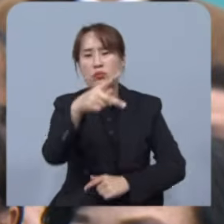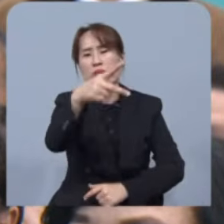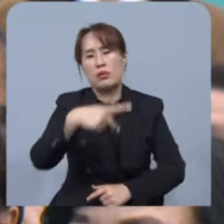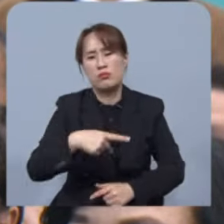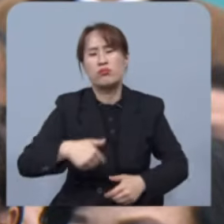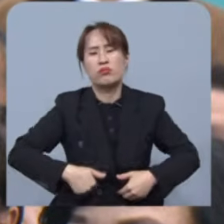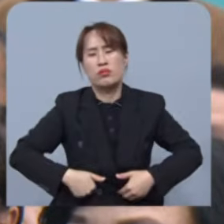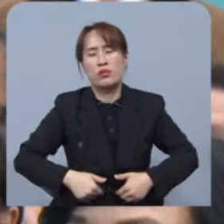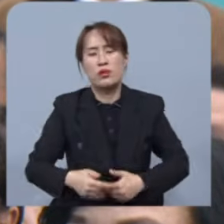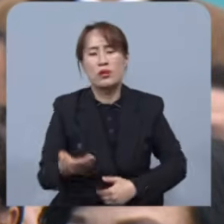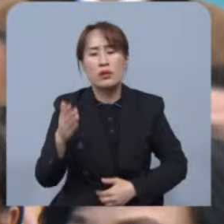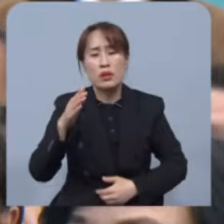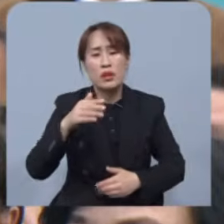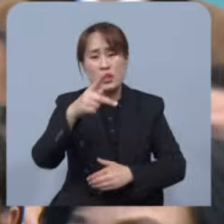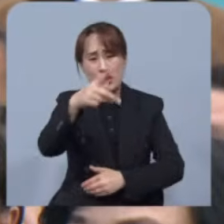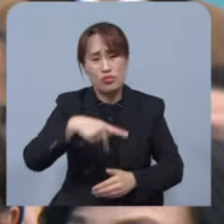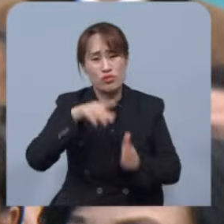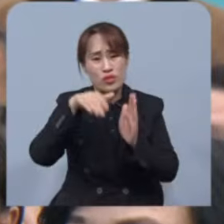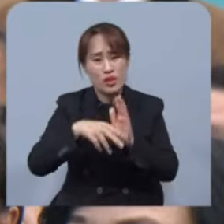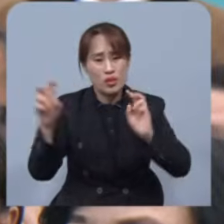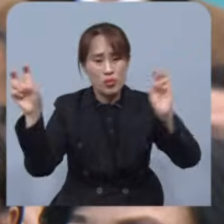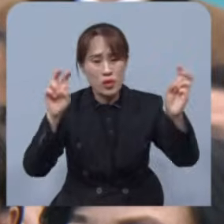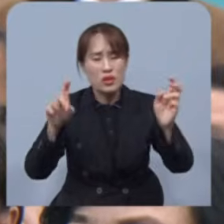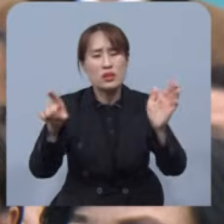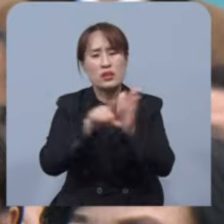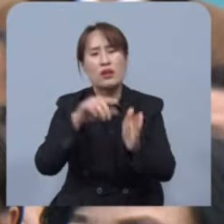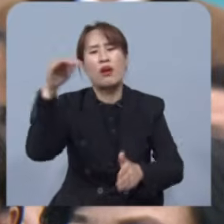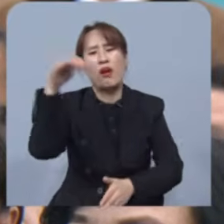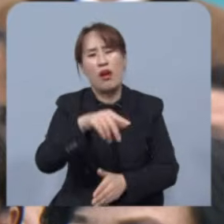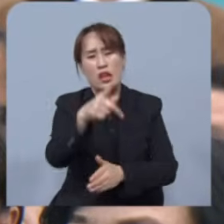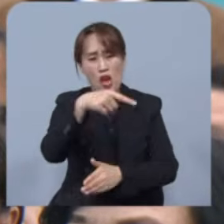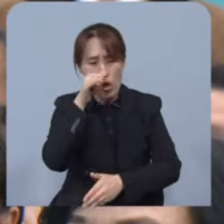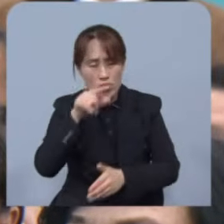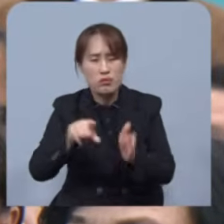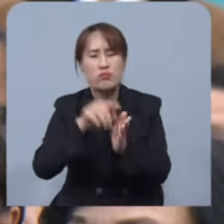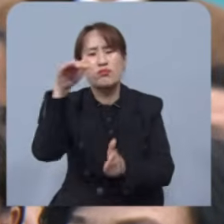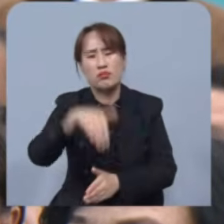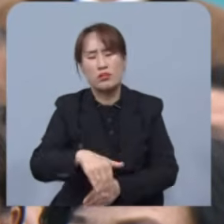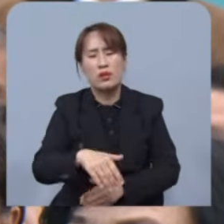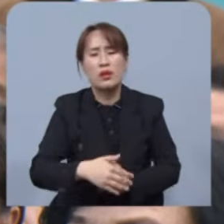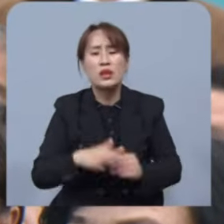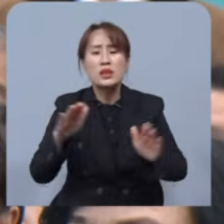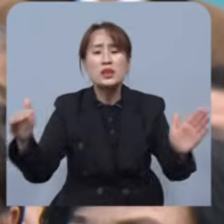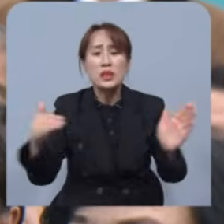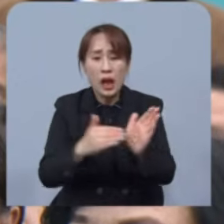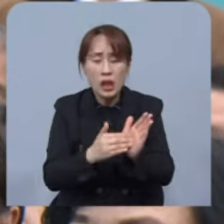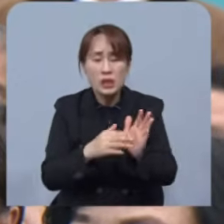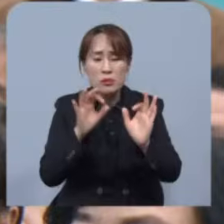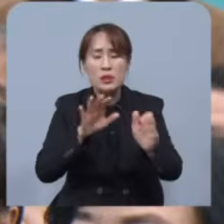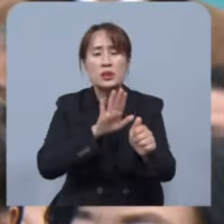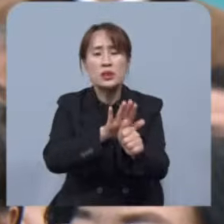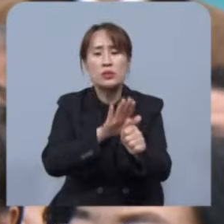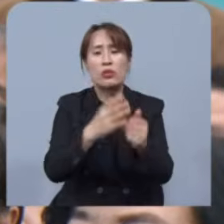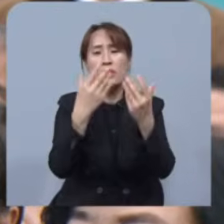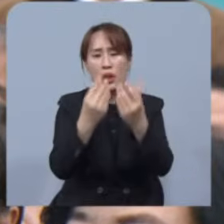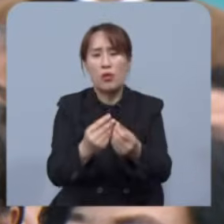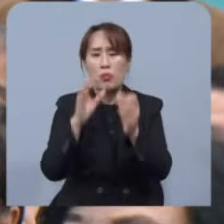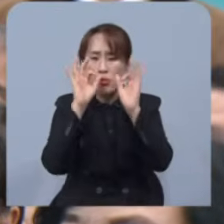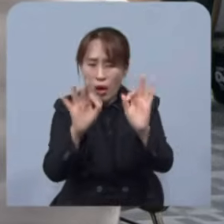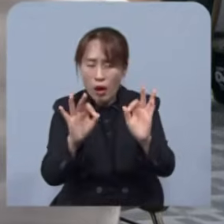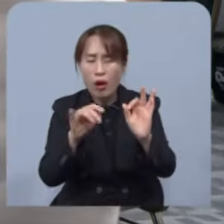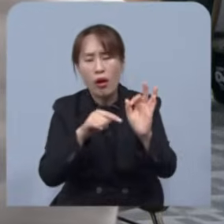되는 상황인데 이런 과정에서 기업의 신용도가 떨어지게 됩니다. 근데 대부분 지금까지 나온 지원 정책